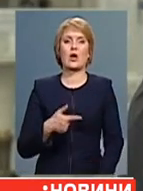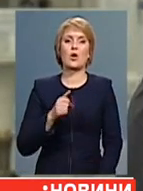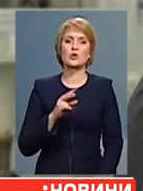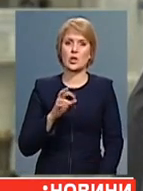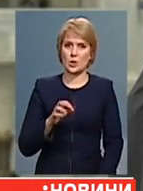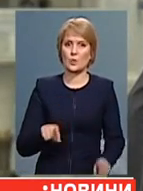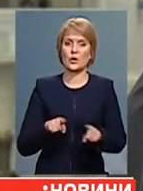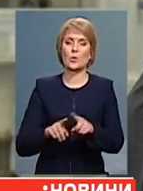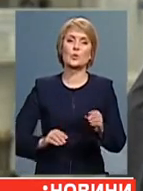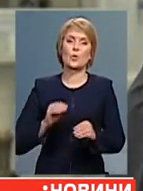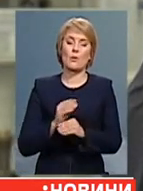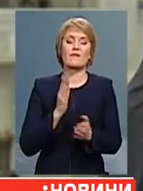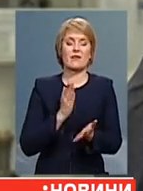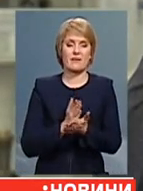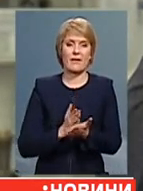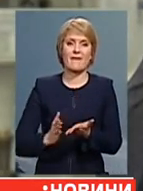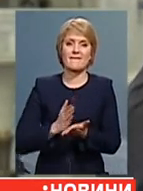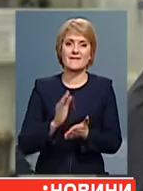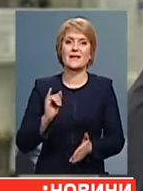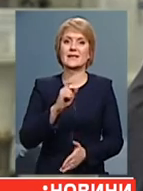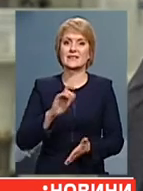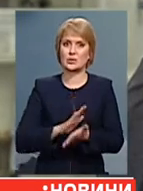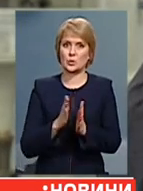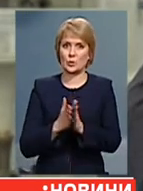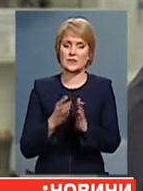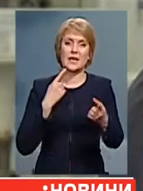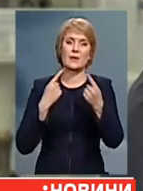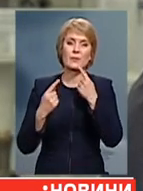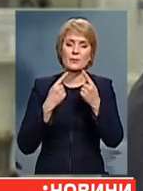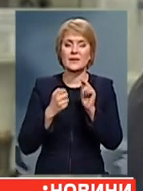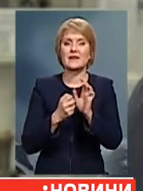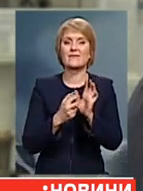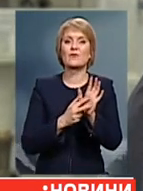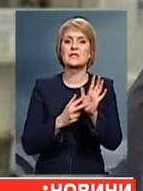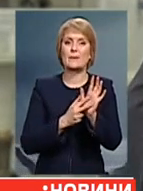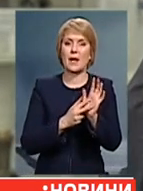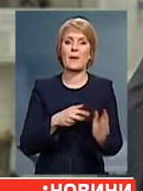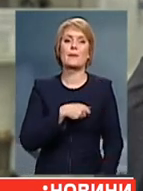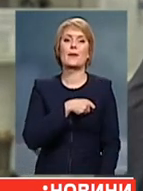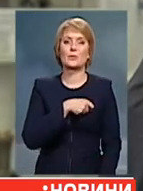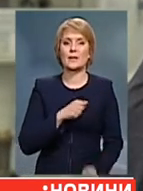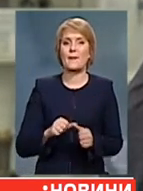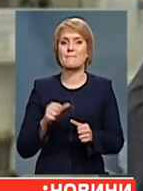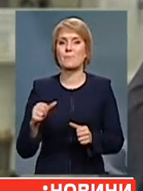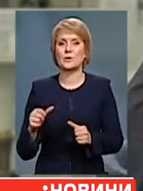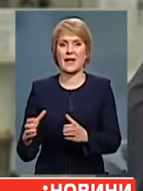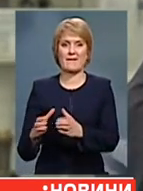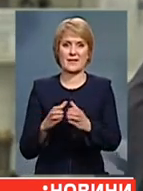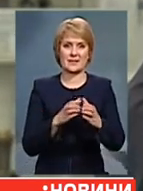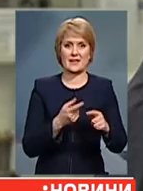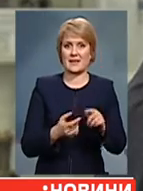Гончаренко також додав, що є вихід із ситуації. Йдуть перемовини з 8 депутатами позафракційними, яких, до речі, не вистачає